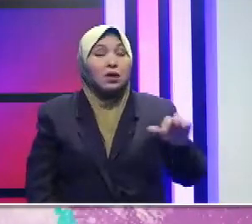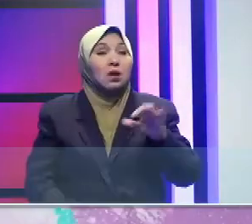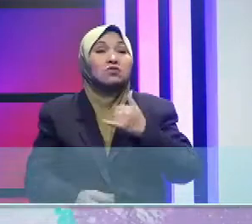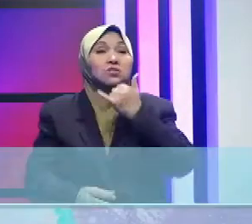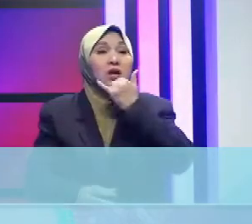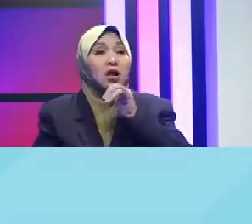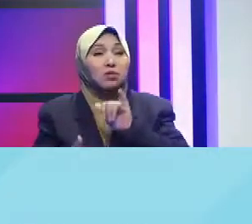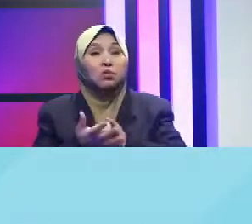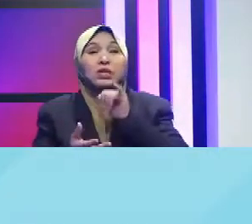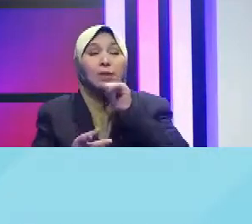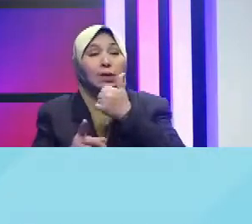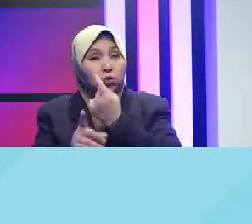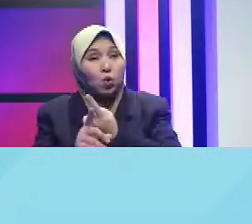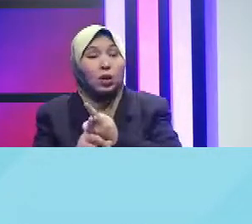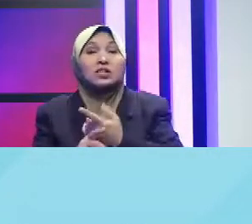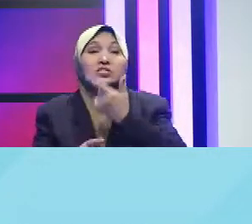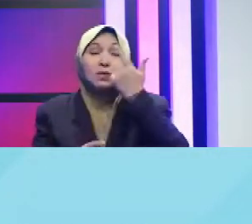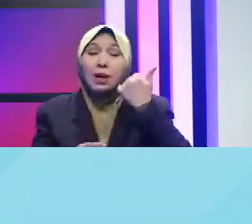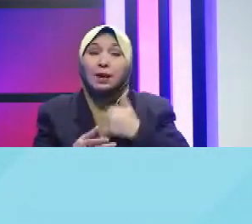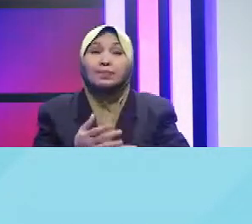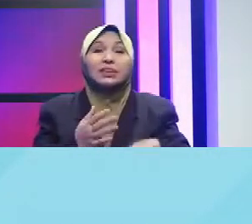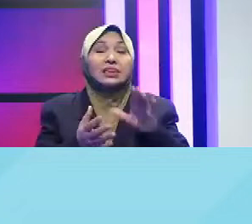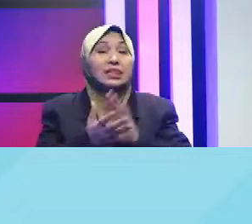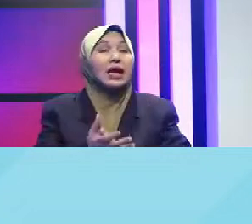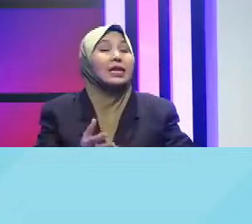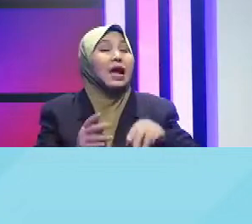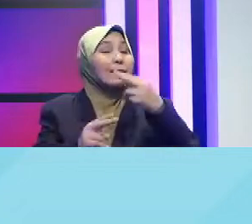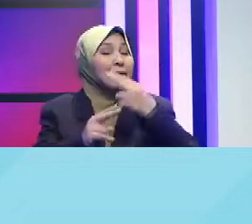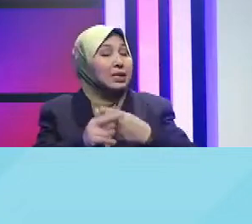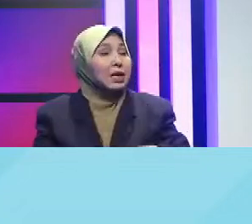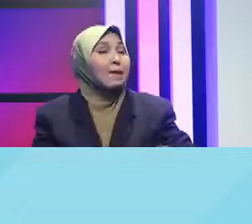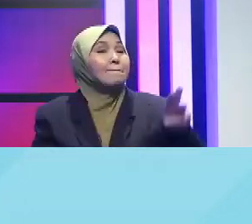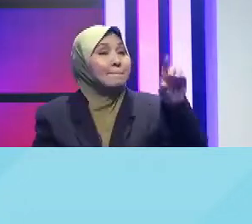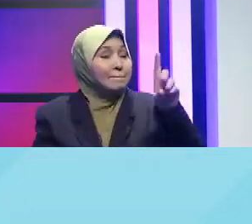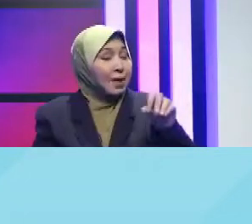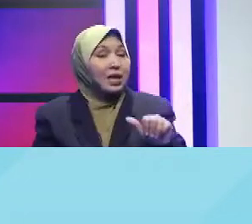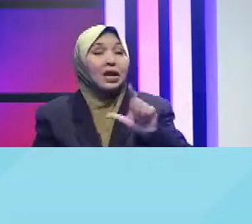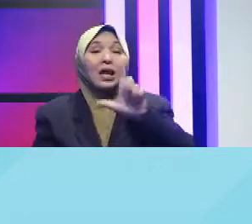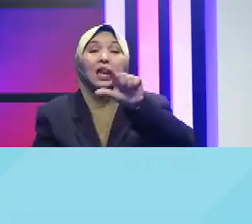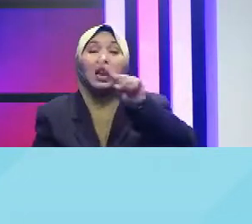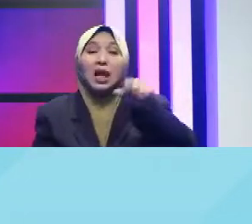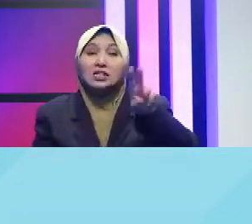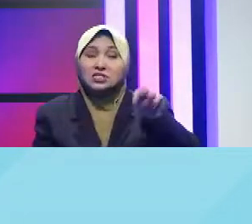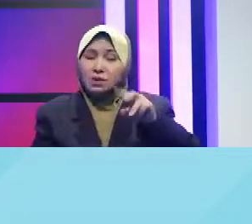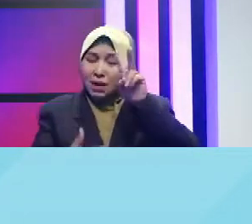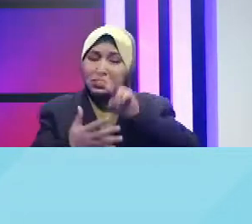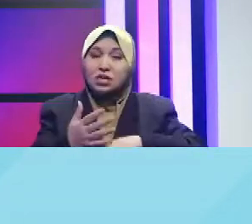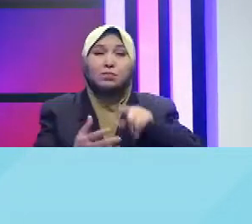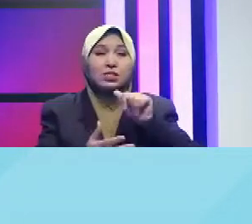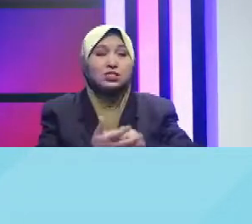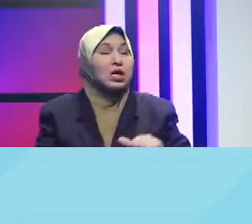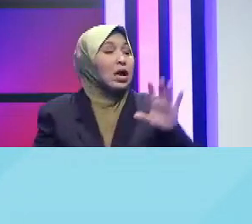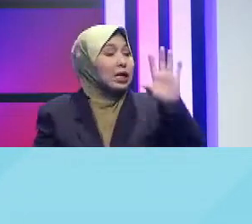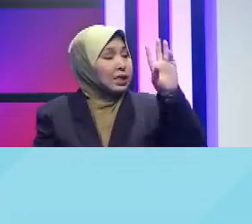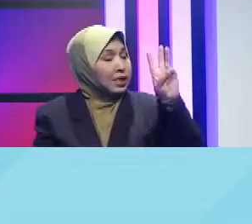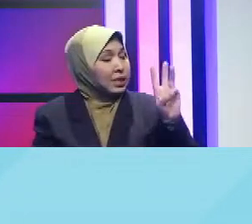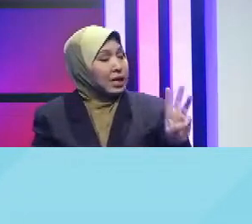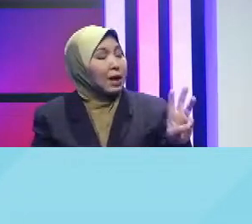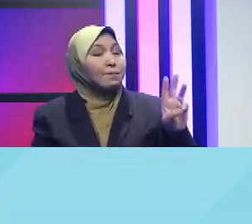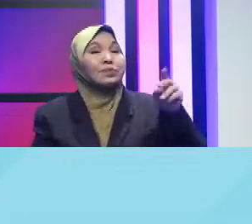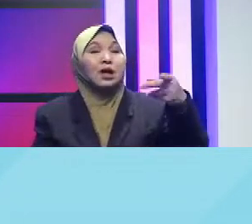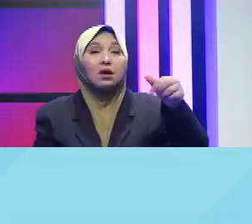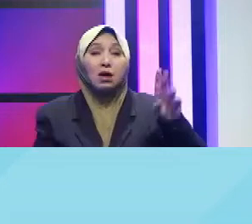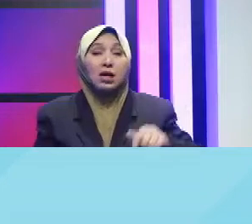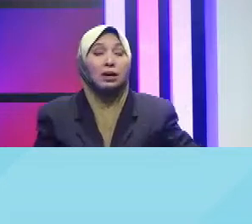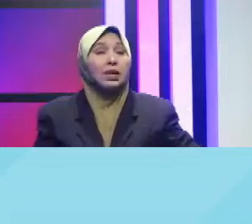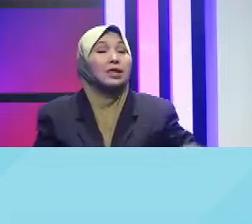tu tak betul lah tu. Kan, sebab nama dia mad lazim kalimi muthaqqal, baca dia mesti 6 harakat panjang dia. Dekat mana?